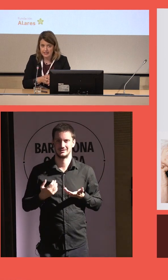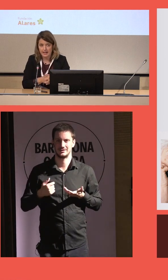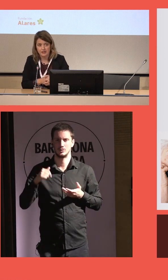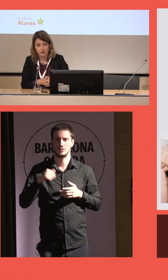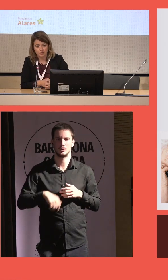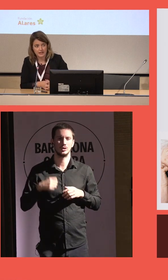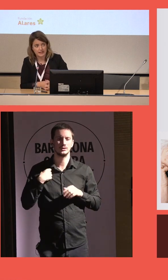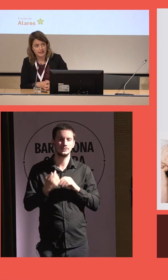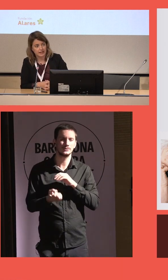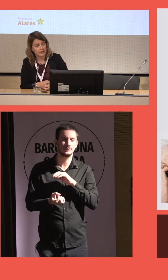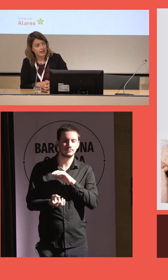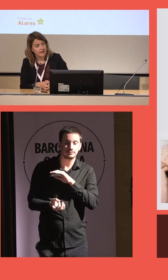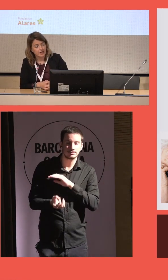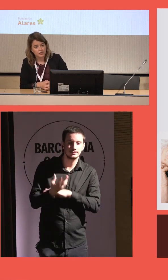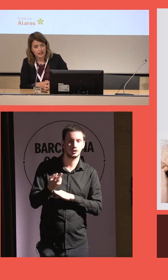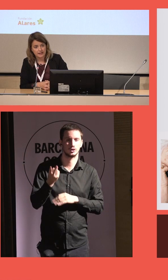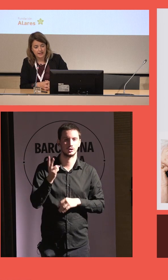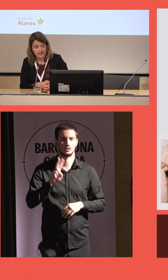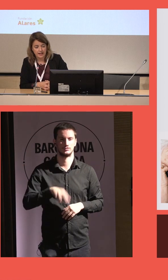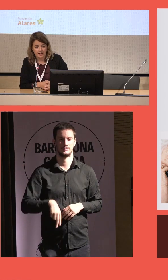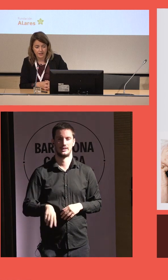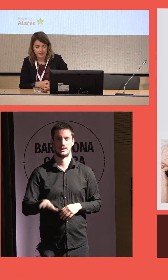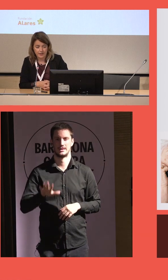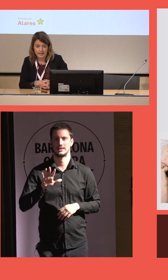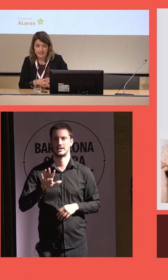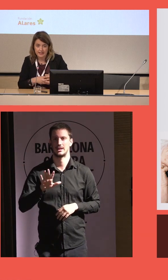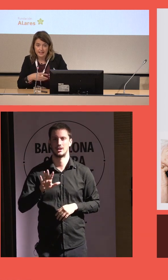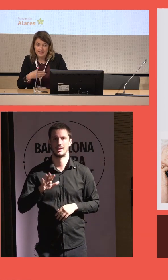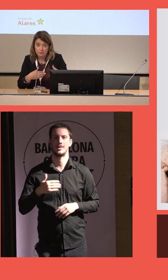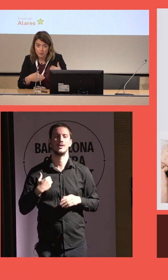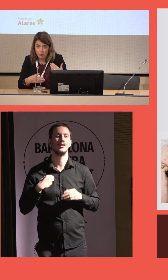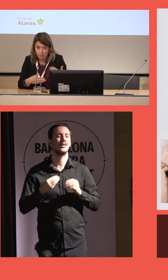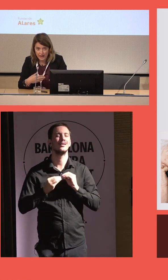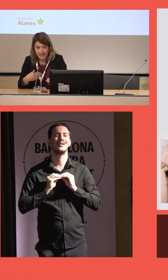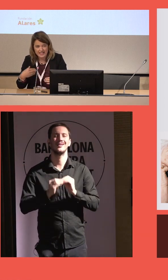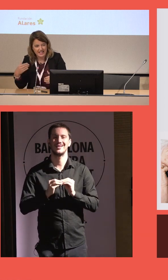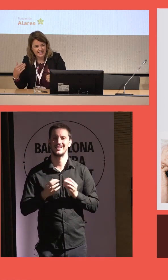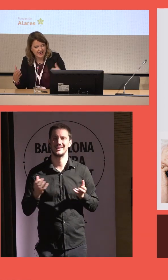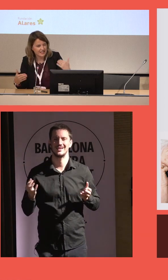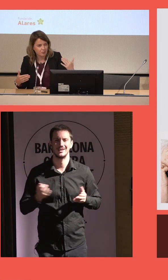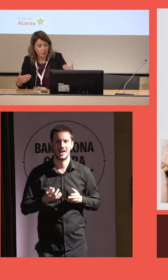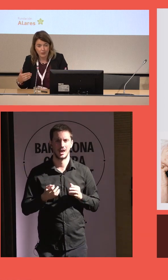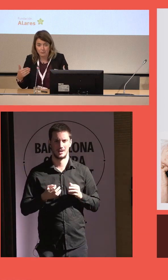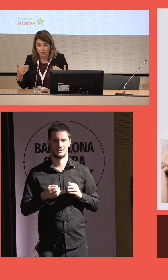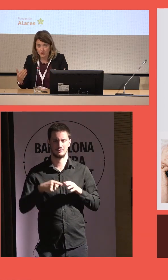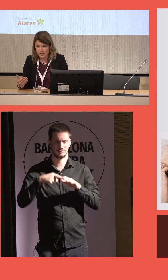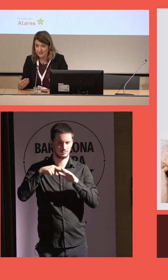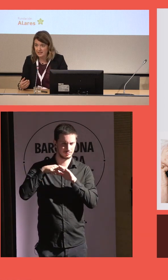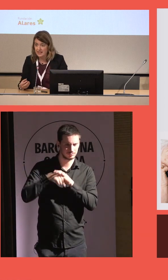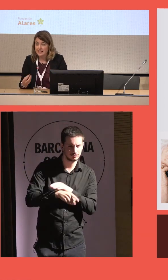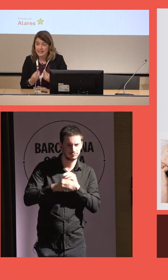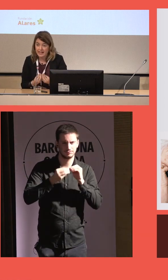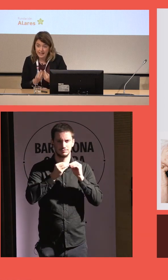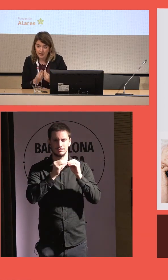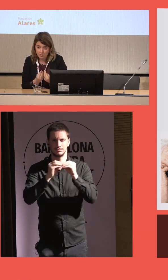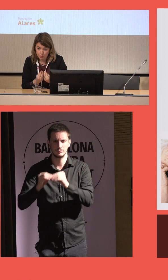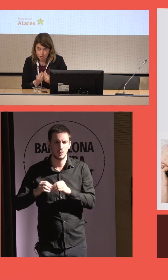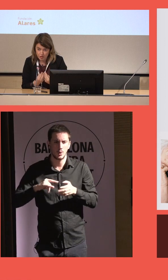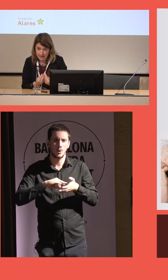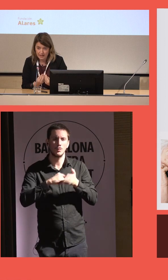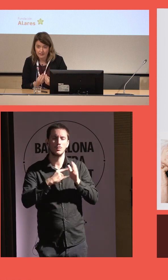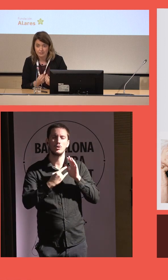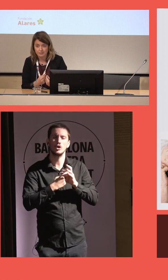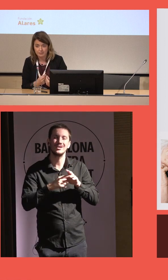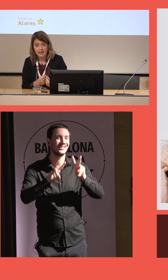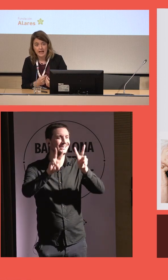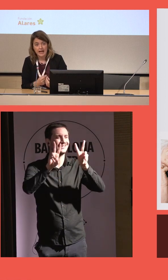grup Alares l'any 2005 i nosaltres el que fem és desenvolupar dissenyar desenvolupar projectes de caire molt